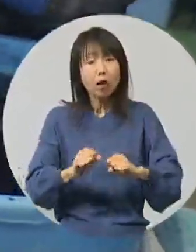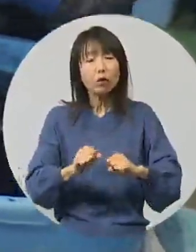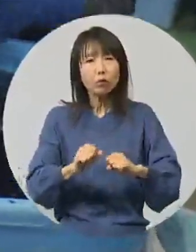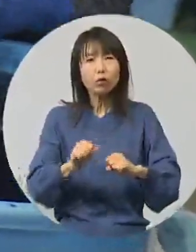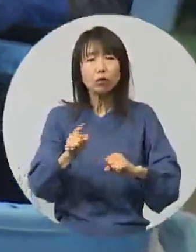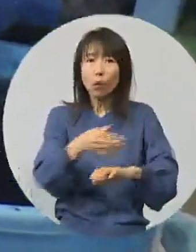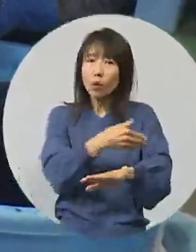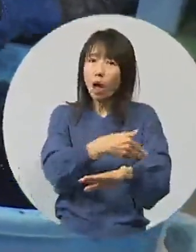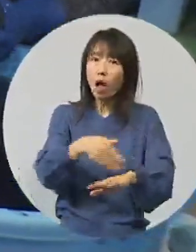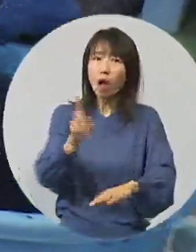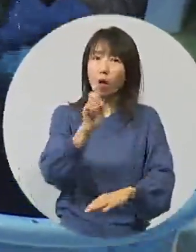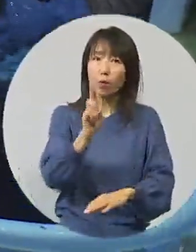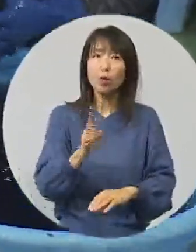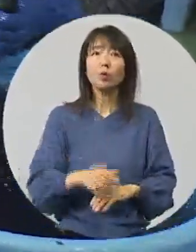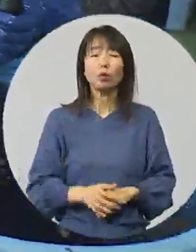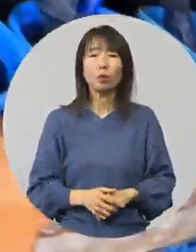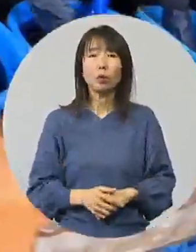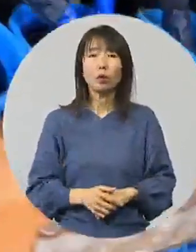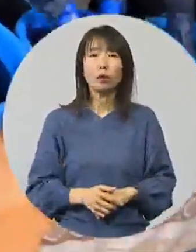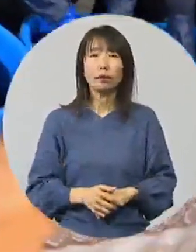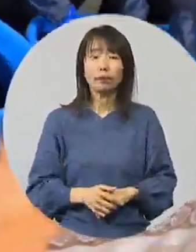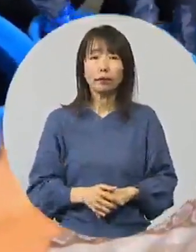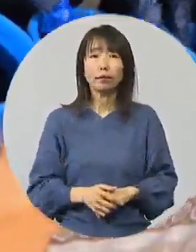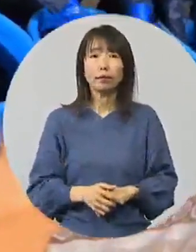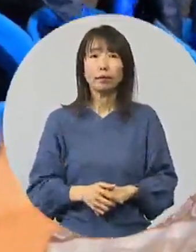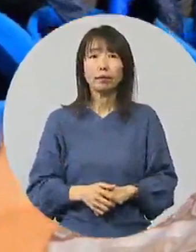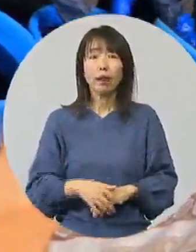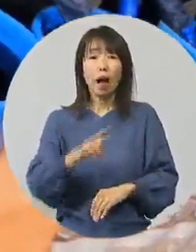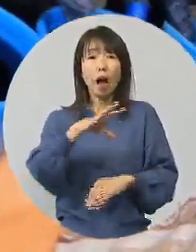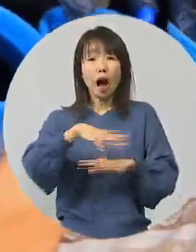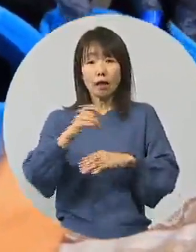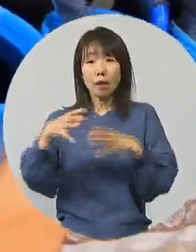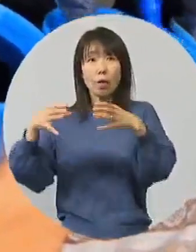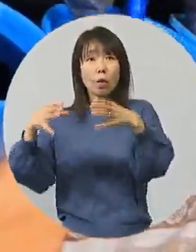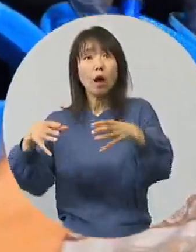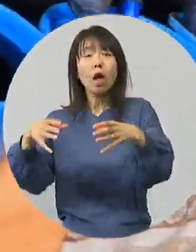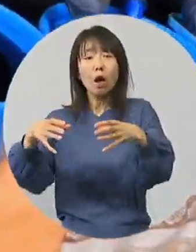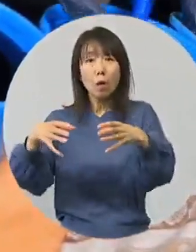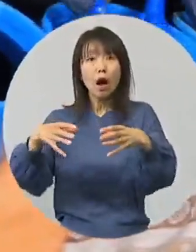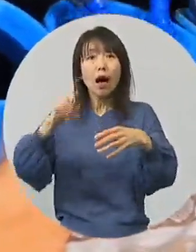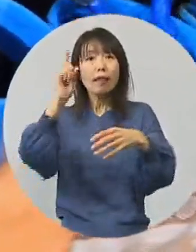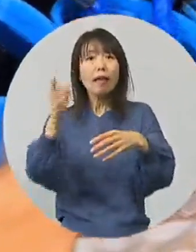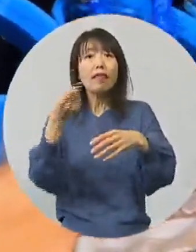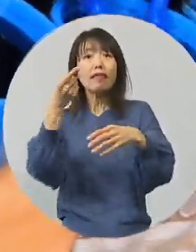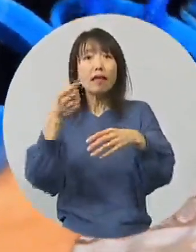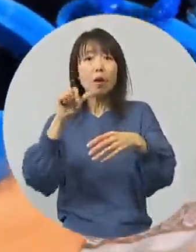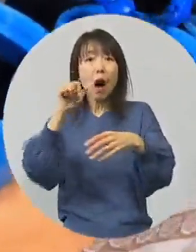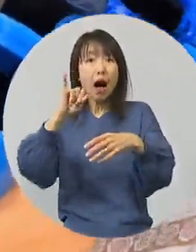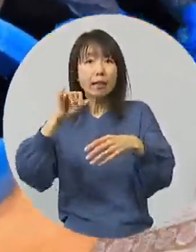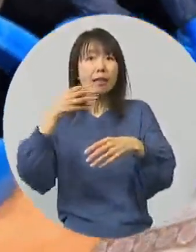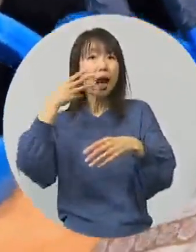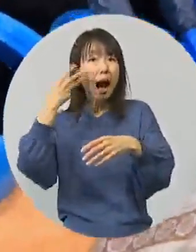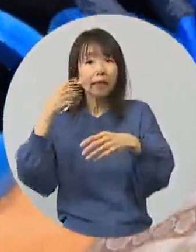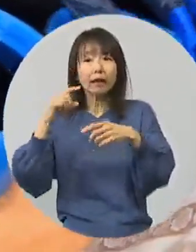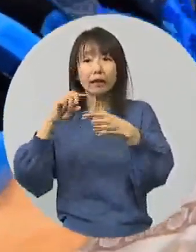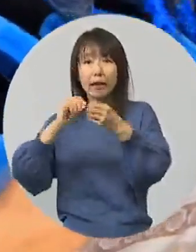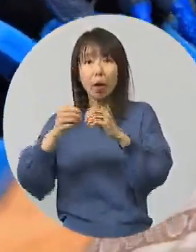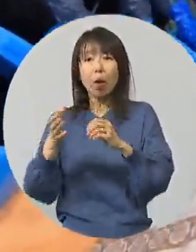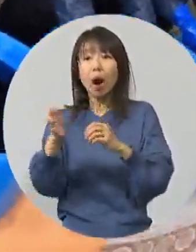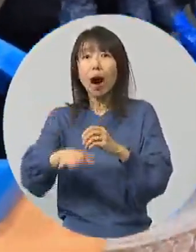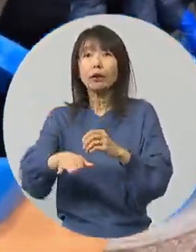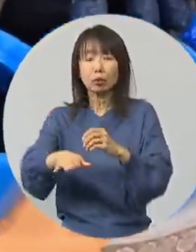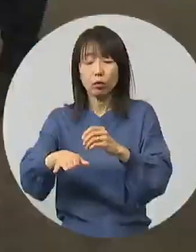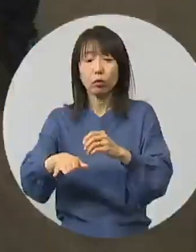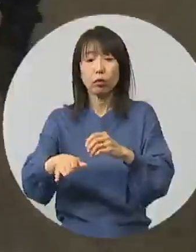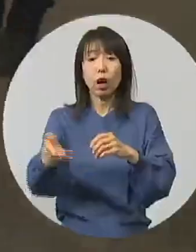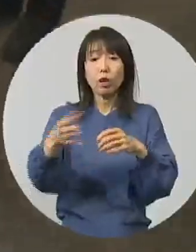ういう流れで作業されてるんですか？ これは実際その天然藍が入った、はい、あの染料になっていて、うん、でその後水洗い、